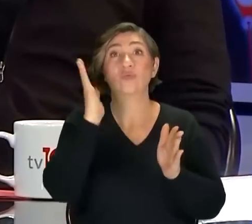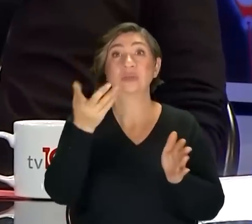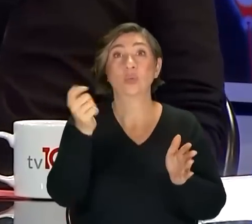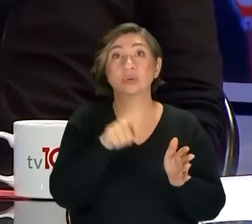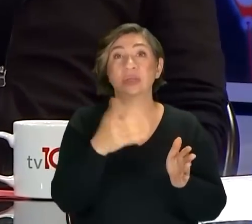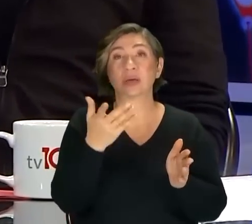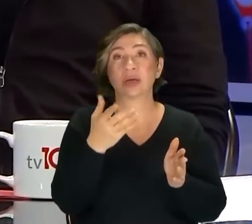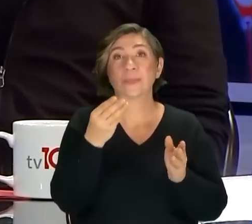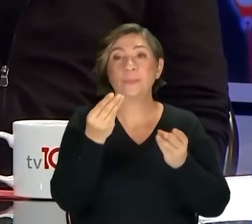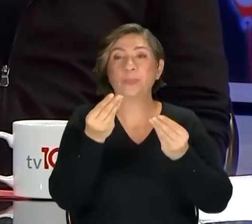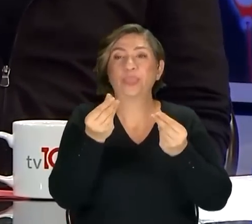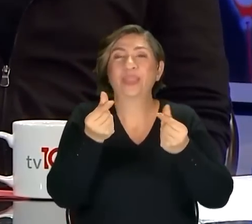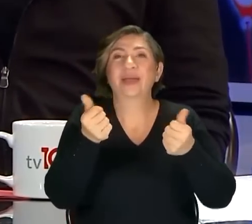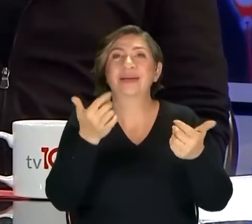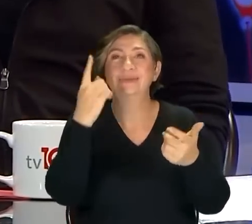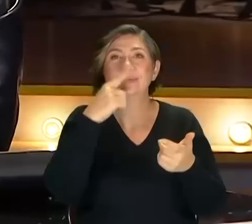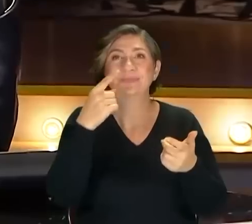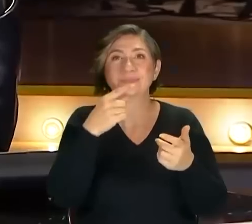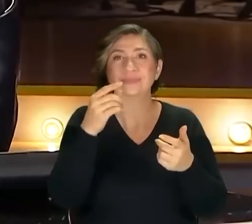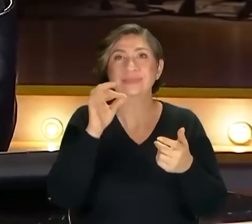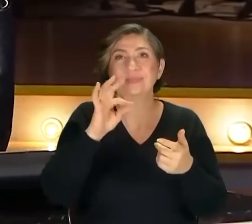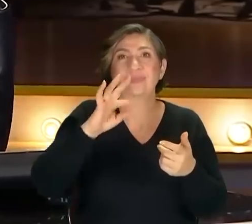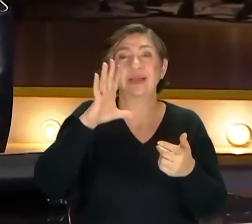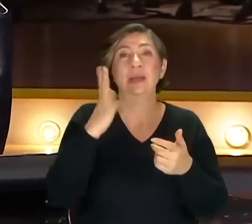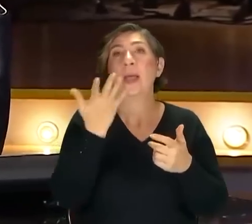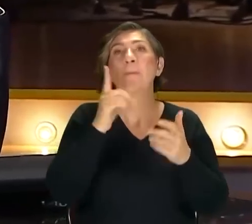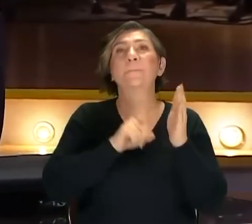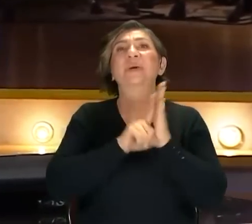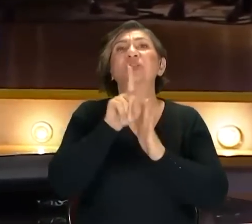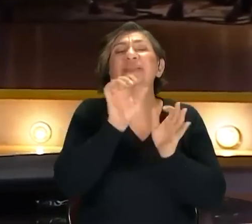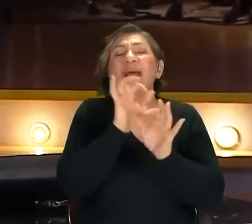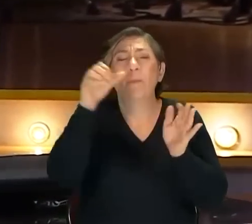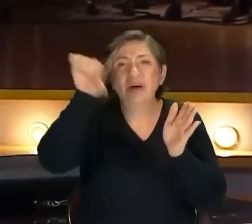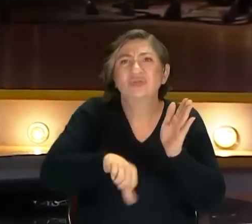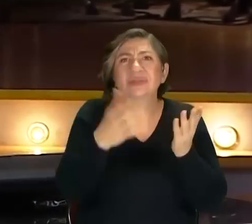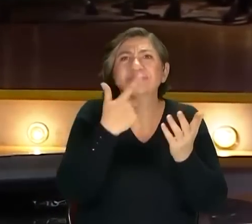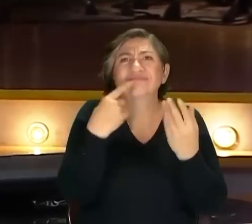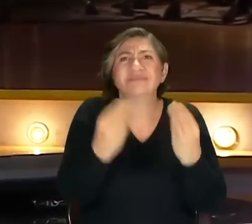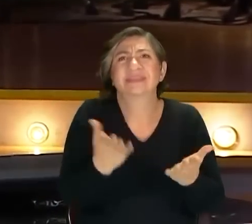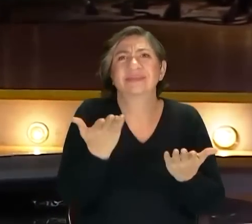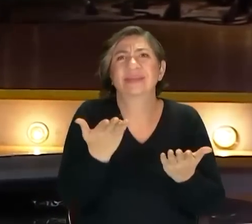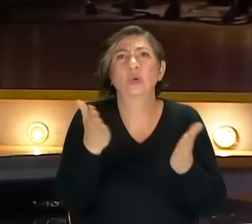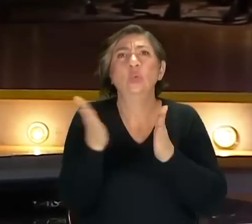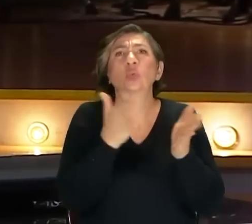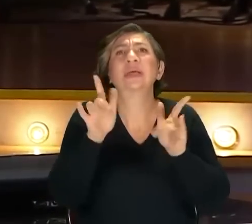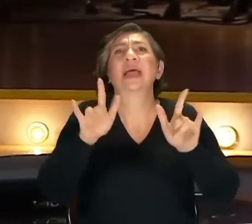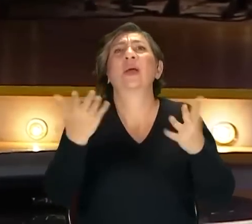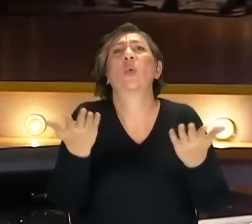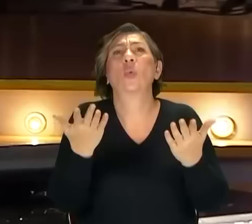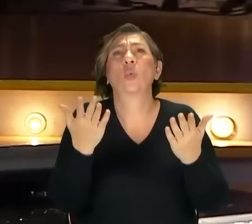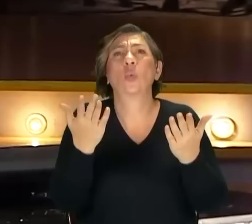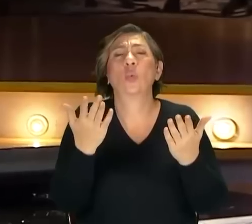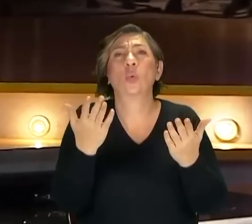nereden kâr ederim? Kıvamında herhalde birazcık daha. Ama kıvam tuttu. Ya başarısız? Ya niye mercimekle un? Ya niye una ne gerek var